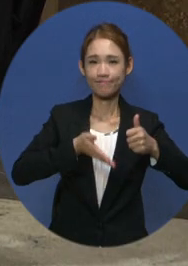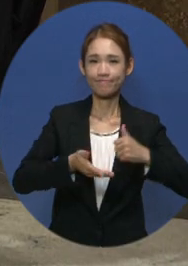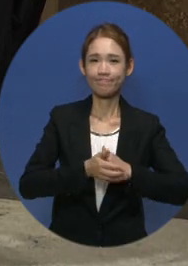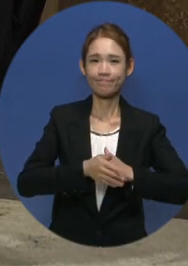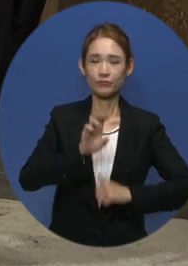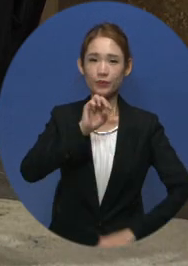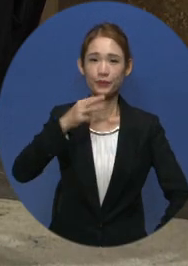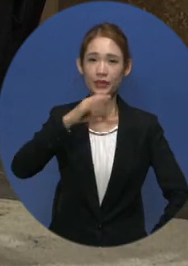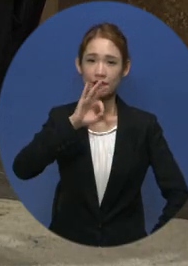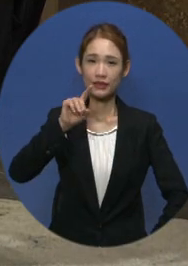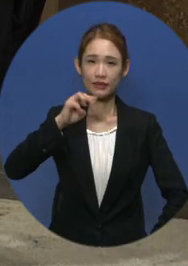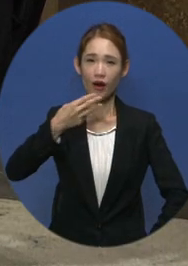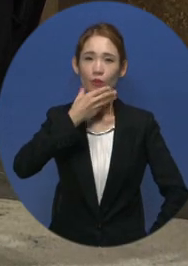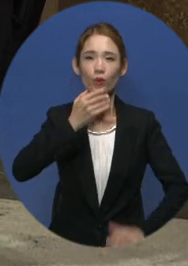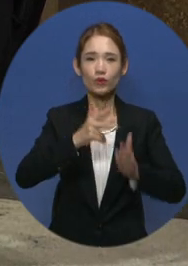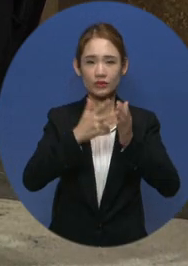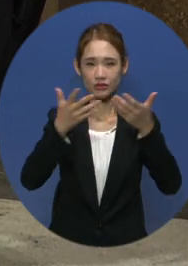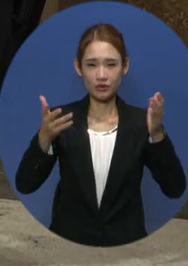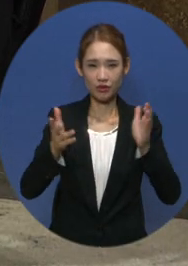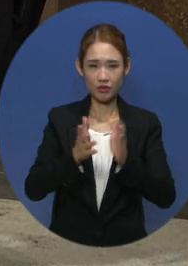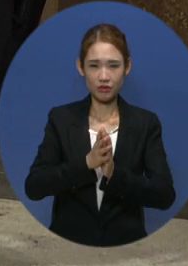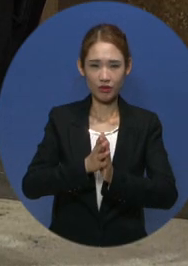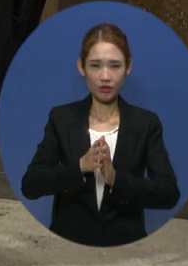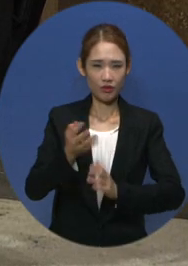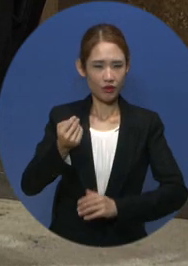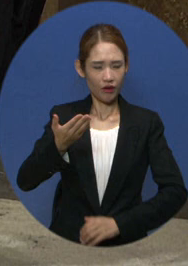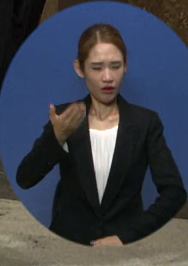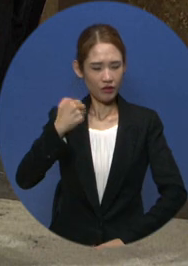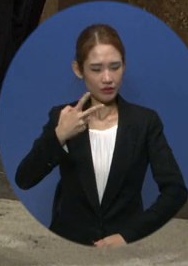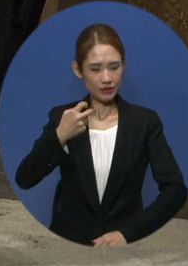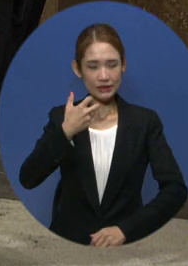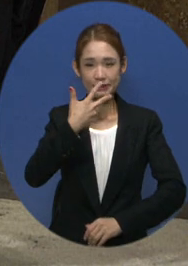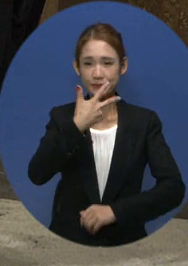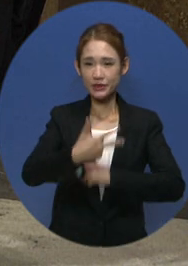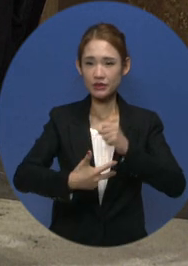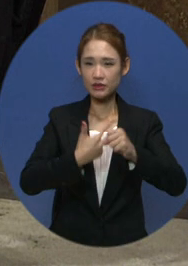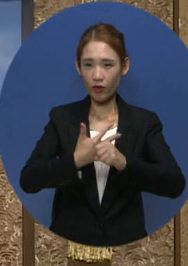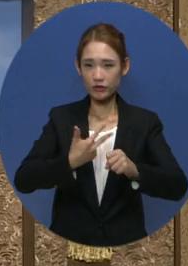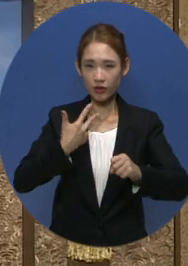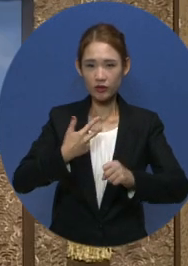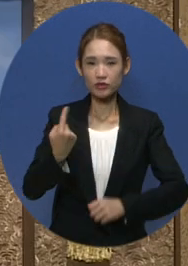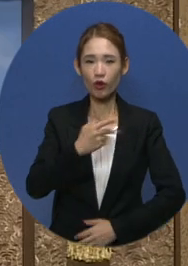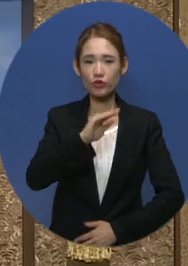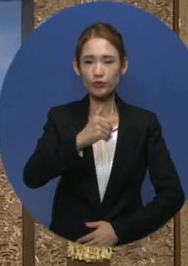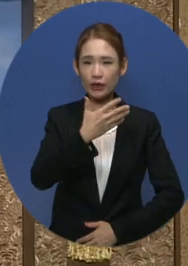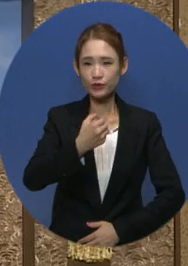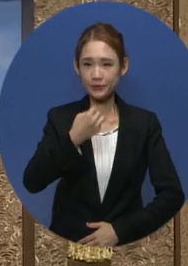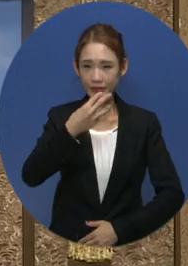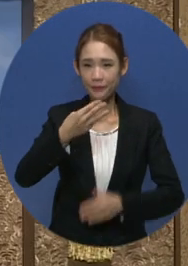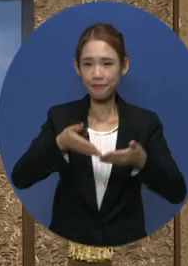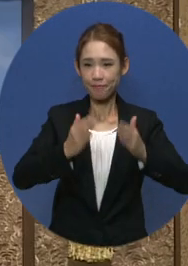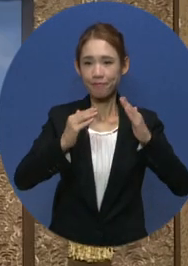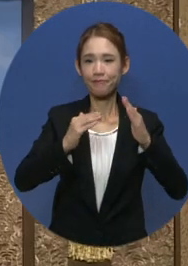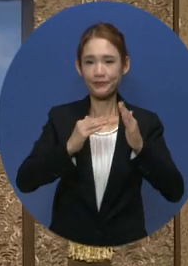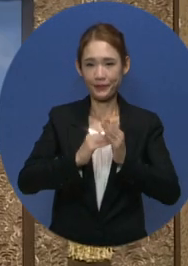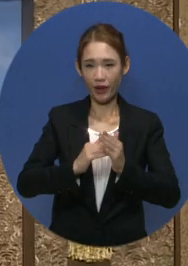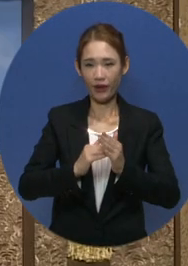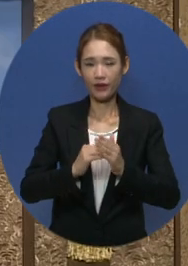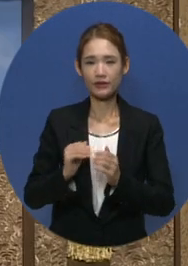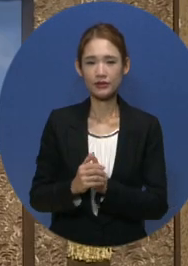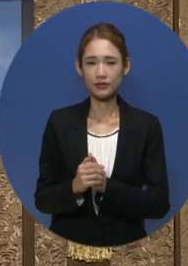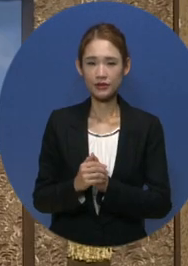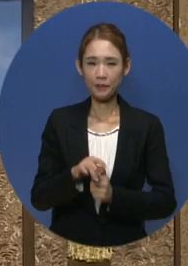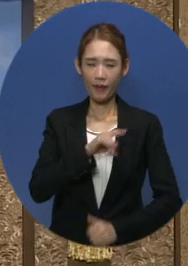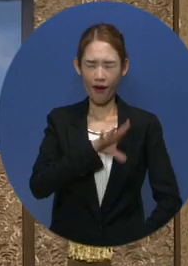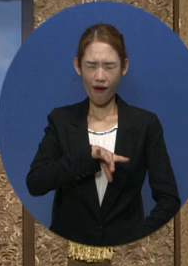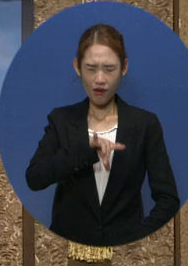우리 미랄복지재단은 지금부터 27년 전, 1993년에 설립이 됐습니다. 네.